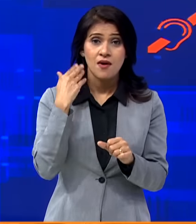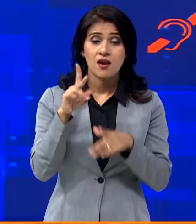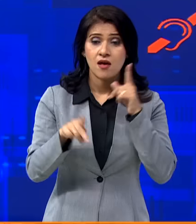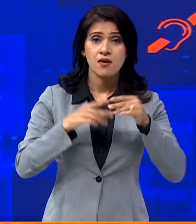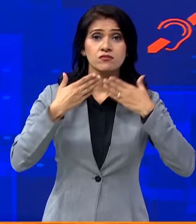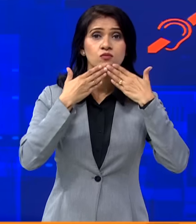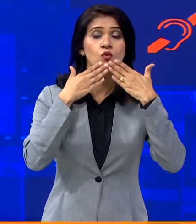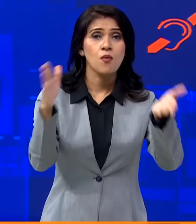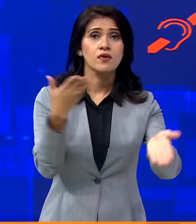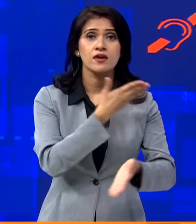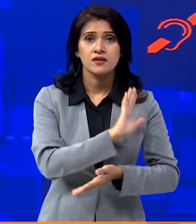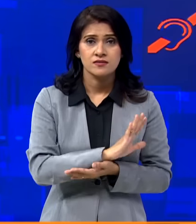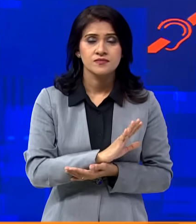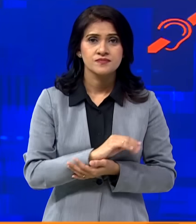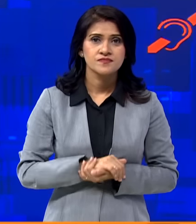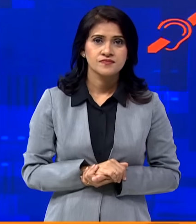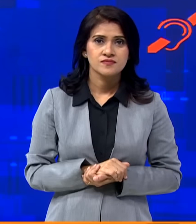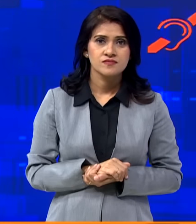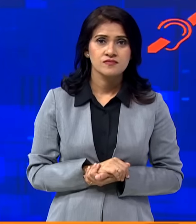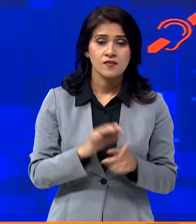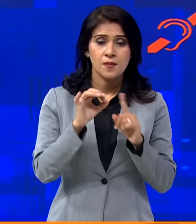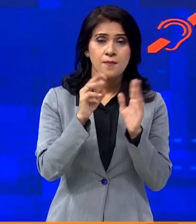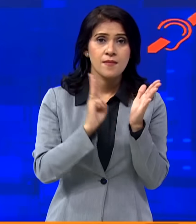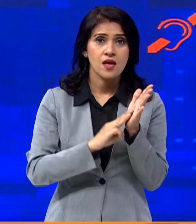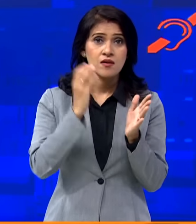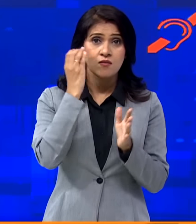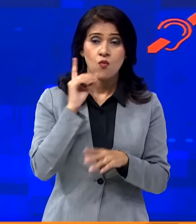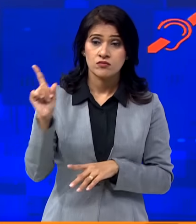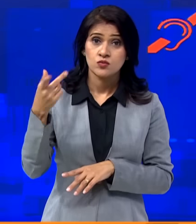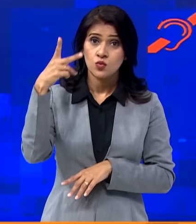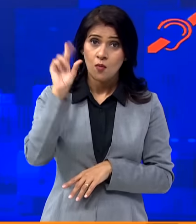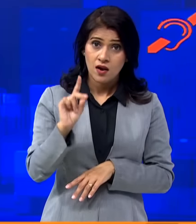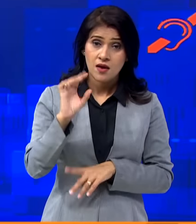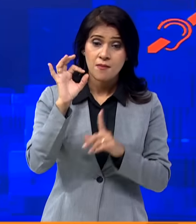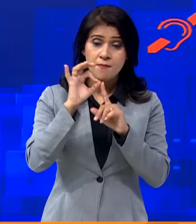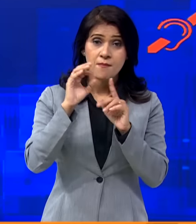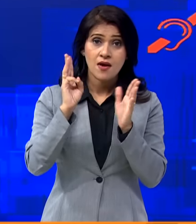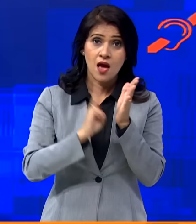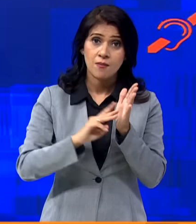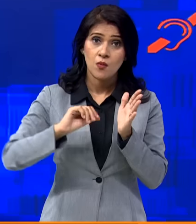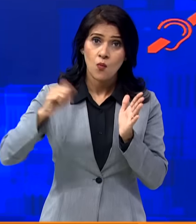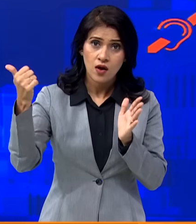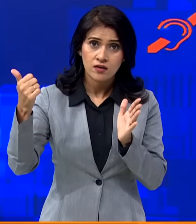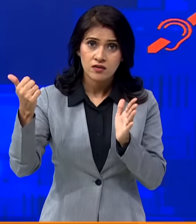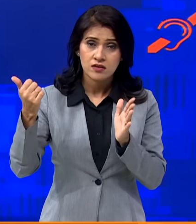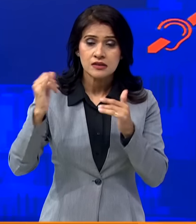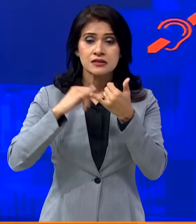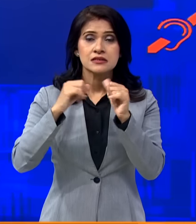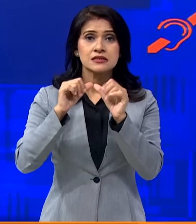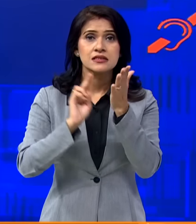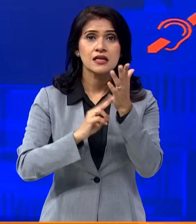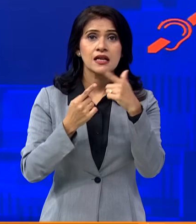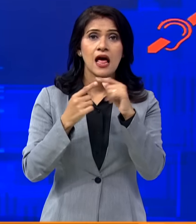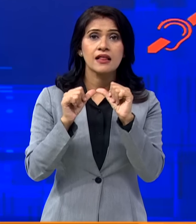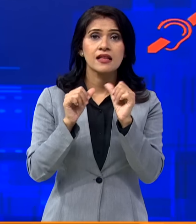रजत जी कहते हैं अगर नरेंद्र मोदी इस बार प्रधानमंत्री बन गया तो सनातन का राज आ जाएगा उनके